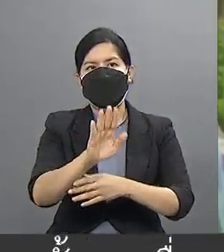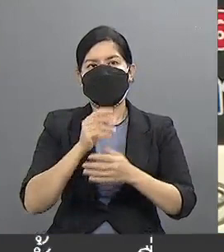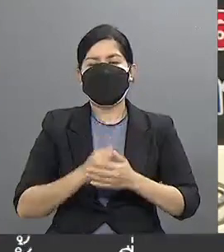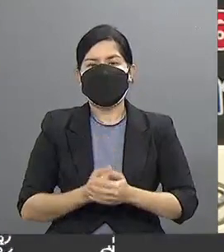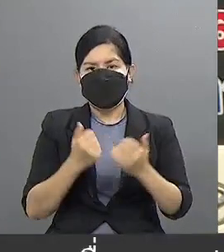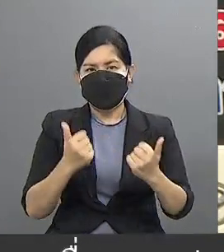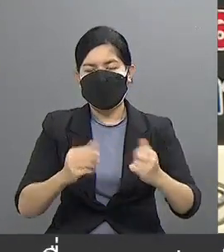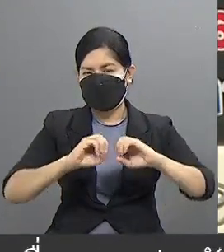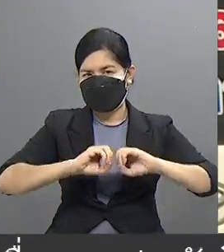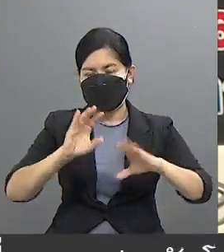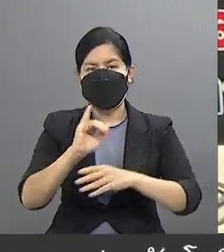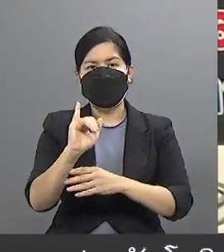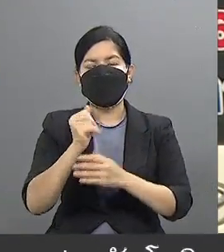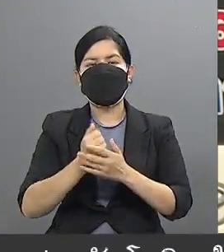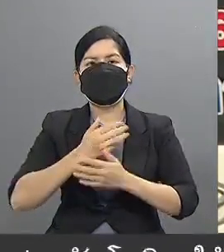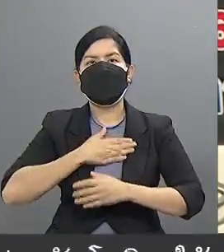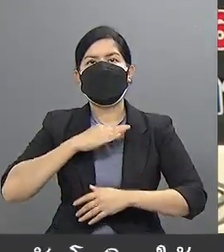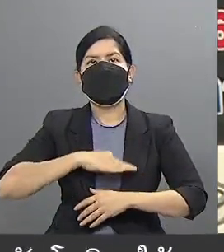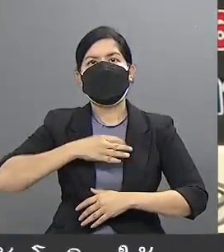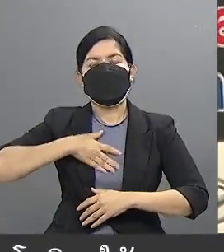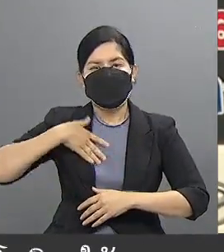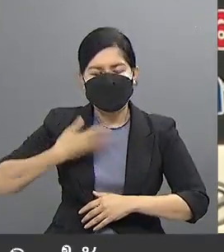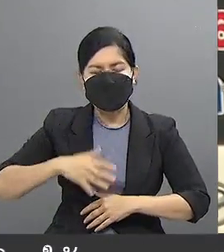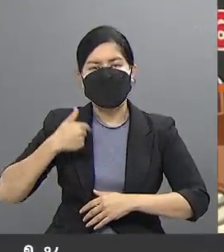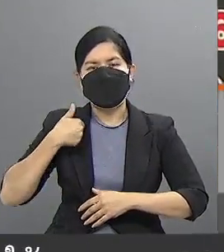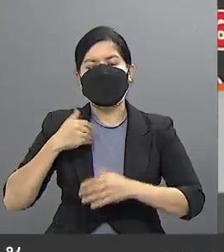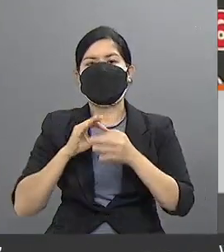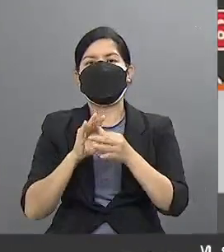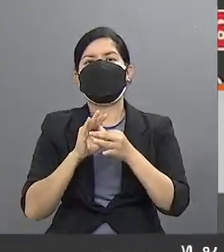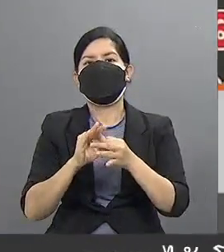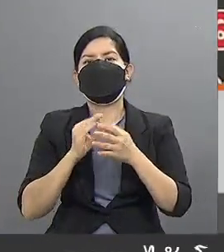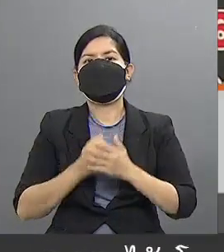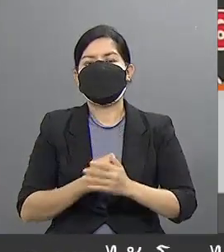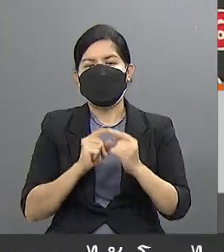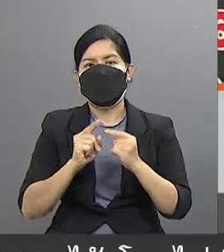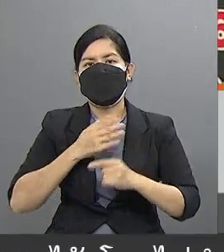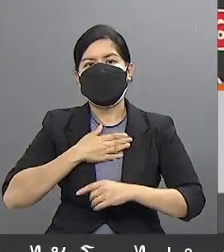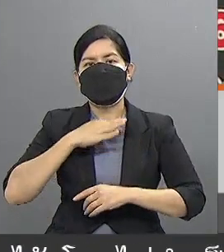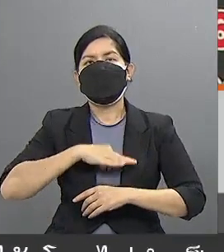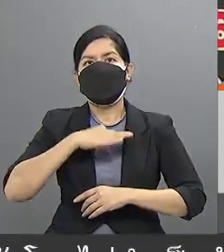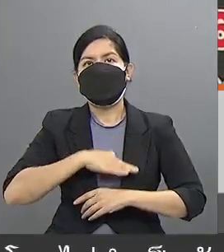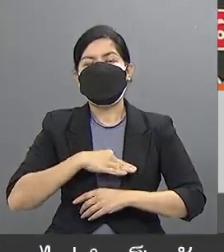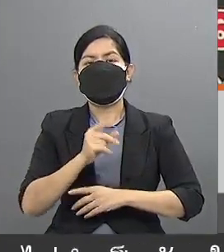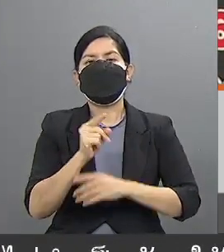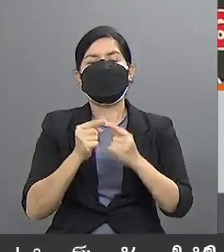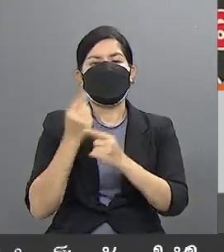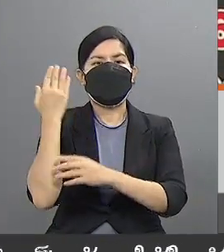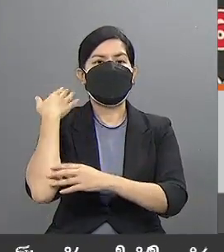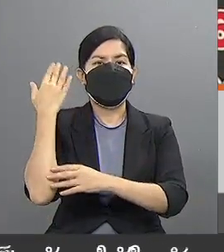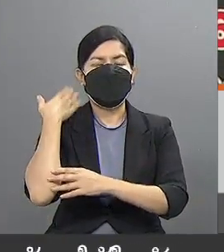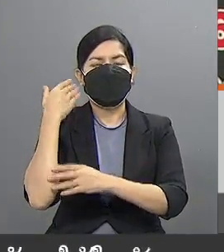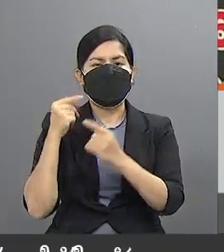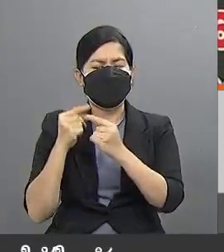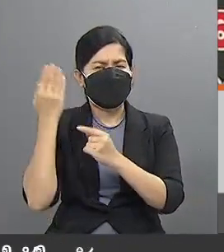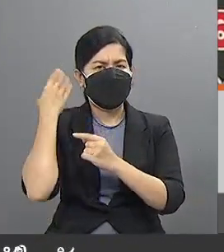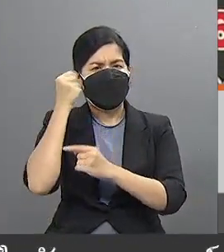้ก็กังวลเหมือนกันครับแต่ว่าก็เชื่อว่าเมื่อวานนะครับเมื่อวานกับเมื่อวานซืนนะครับ2วันที่ผ่าน